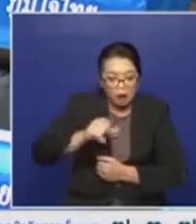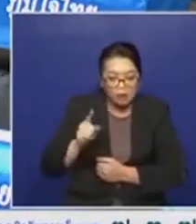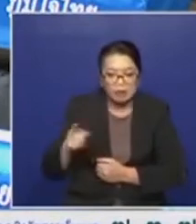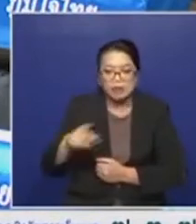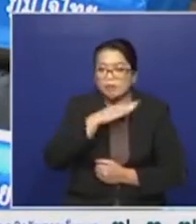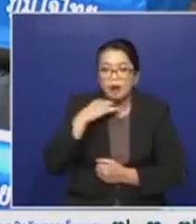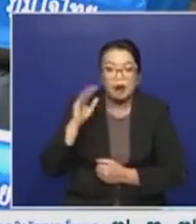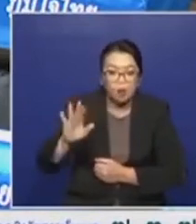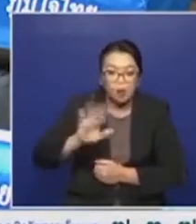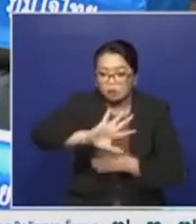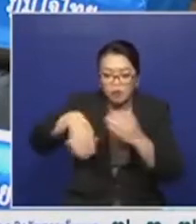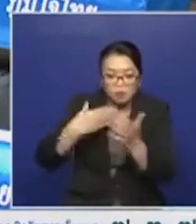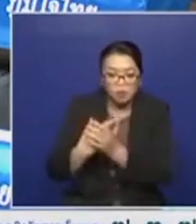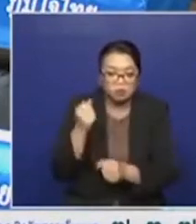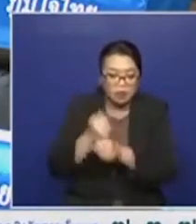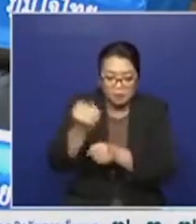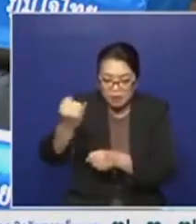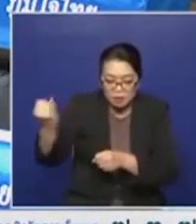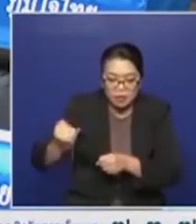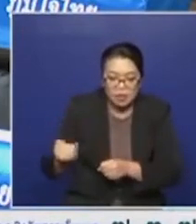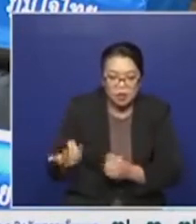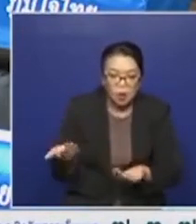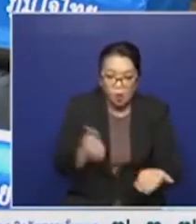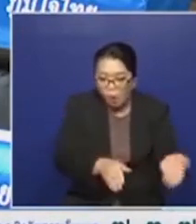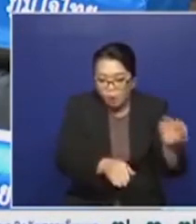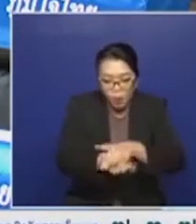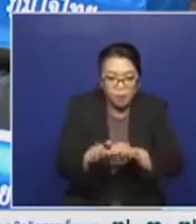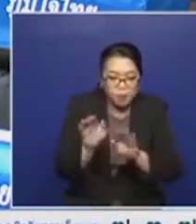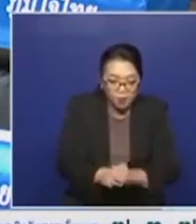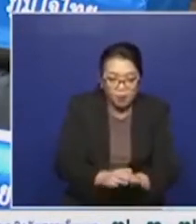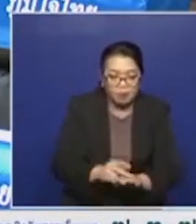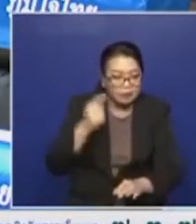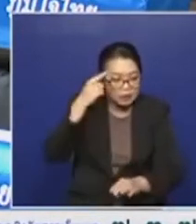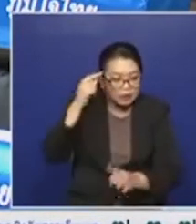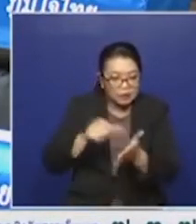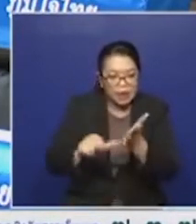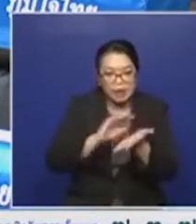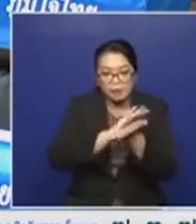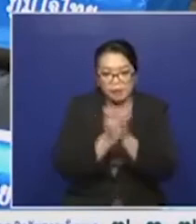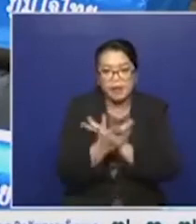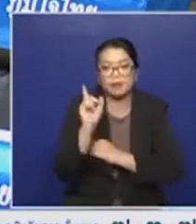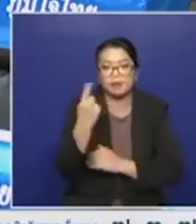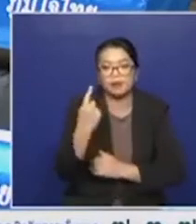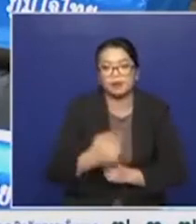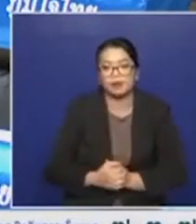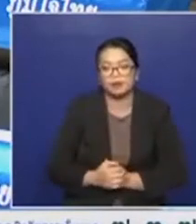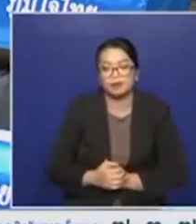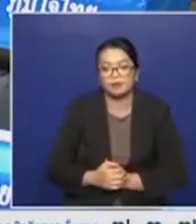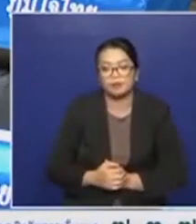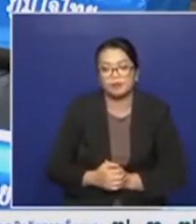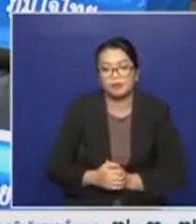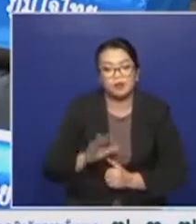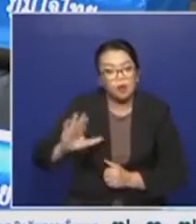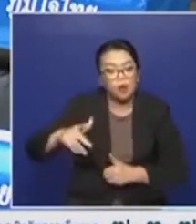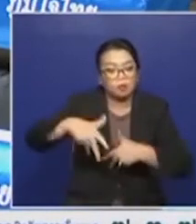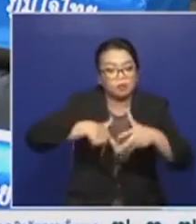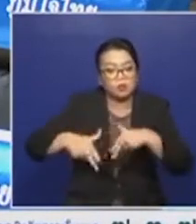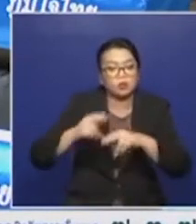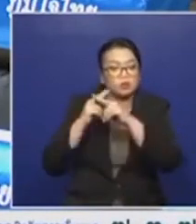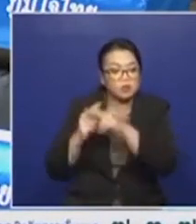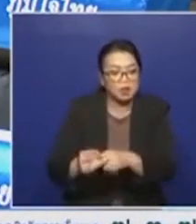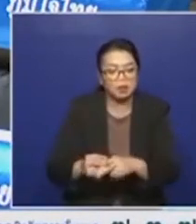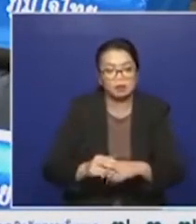ให้โอกาสประชาชนได้ใช้เสรีภาพในการเลือกทุกอย่างด้วยตัวประชาชนเอง